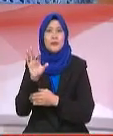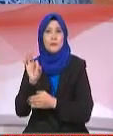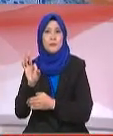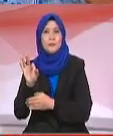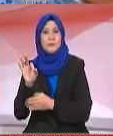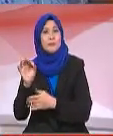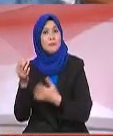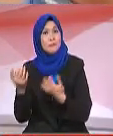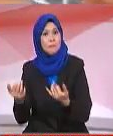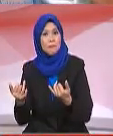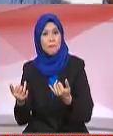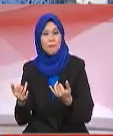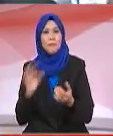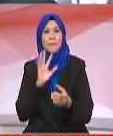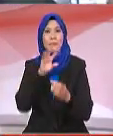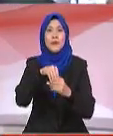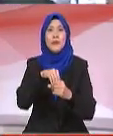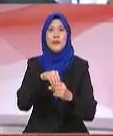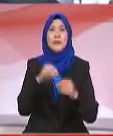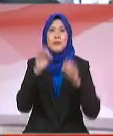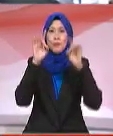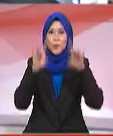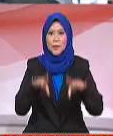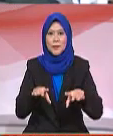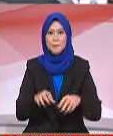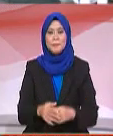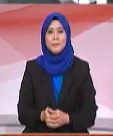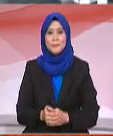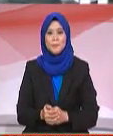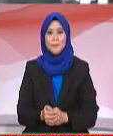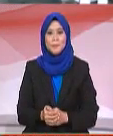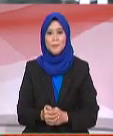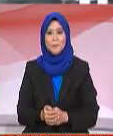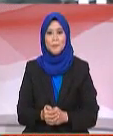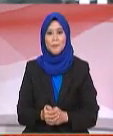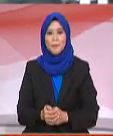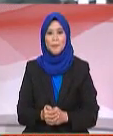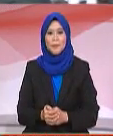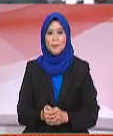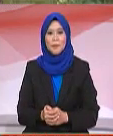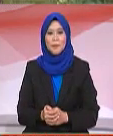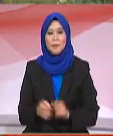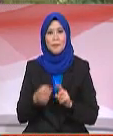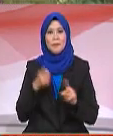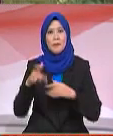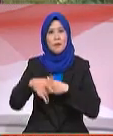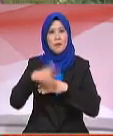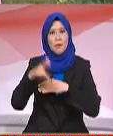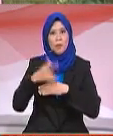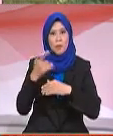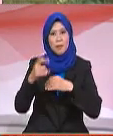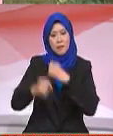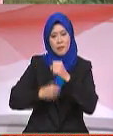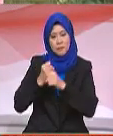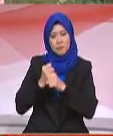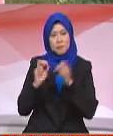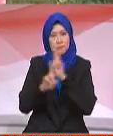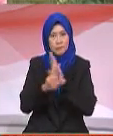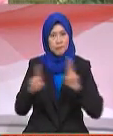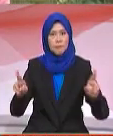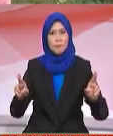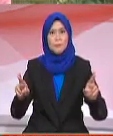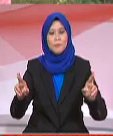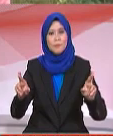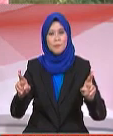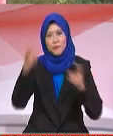5,393 petugas terlibat dalam peperiksaan ini. Dari awal tahun lagi kita sudah bersedialah untuk